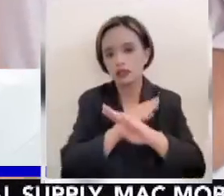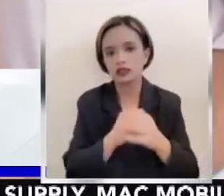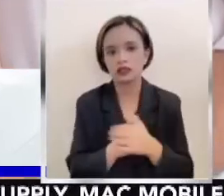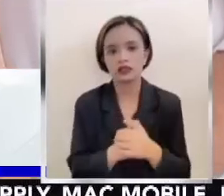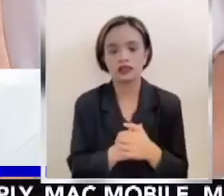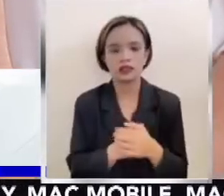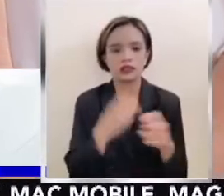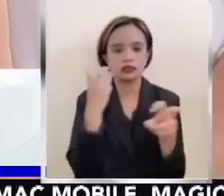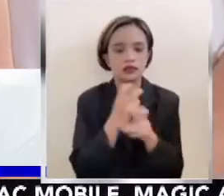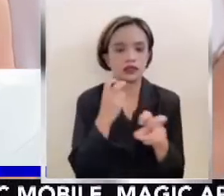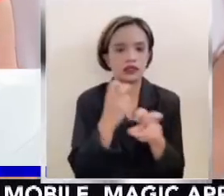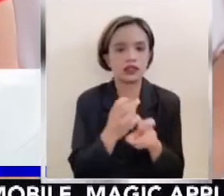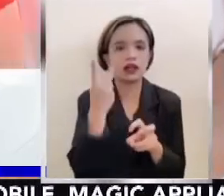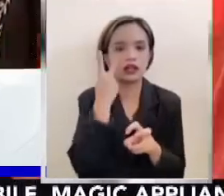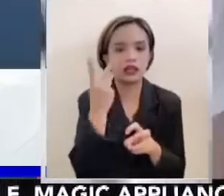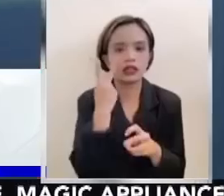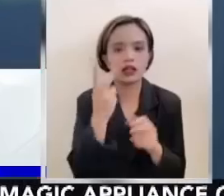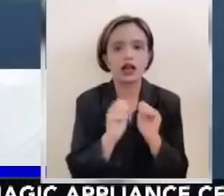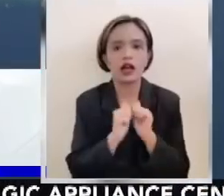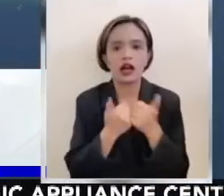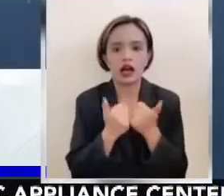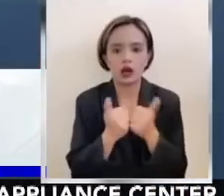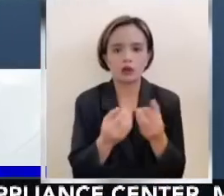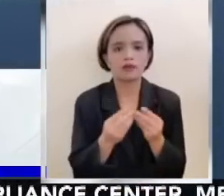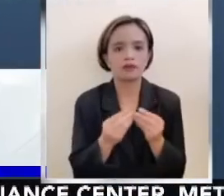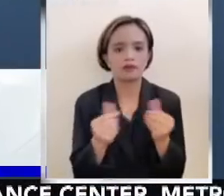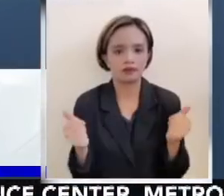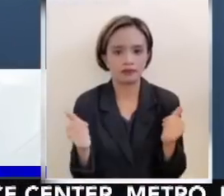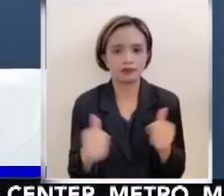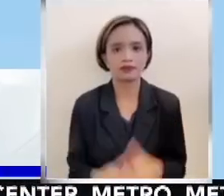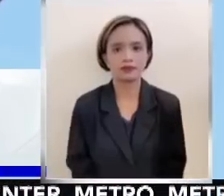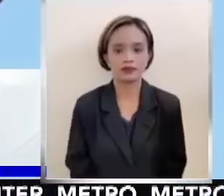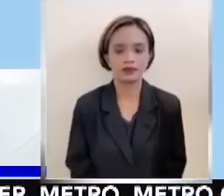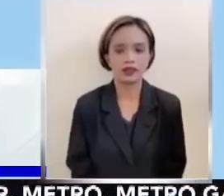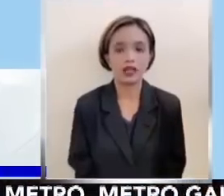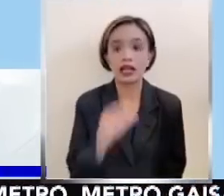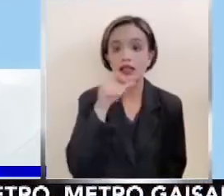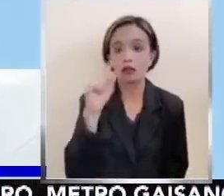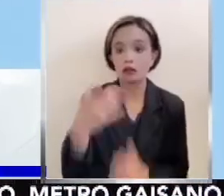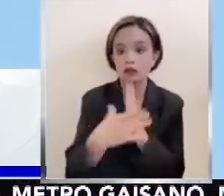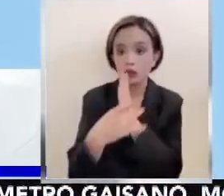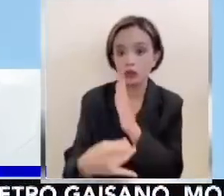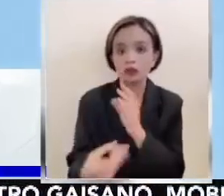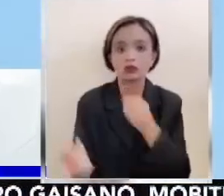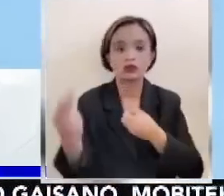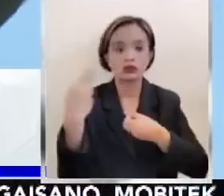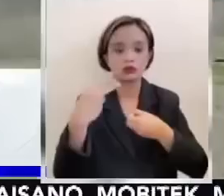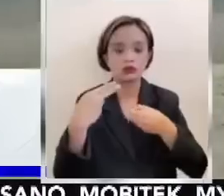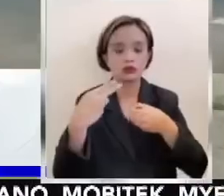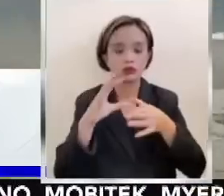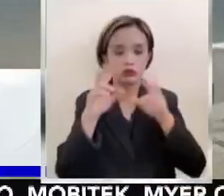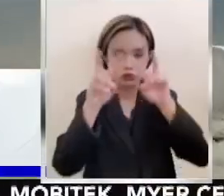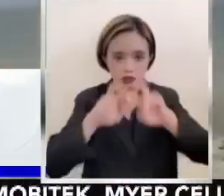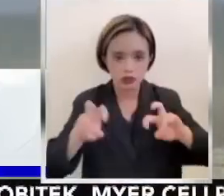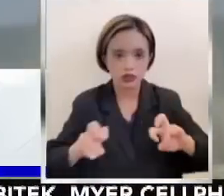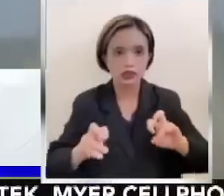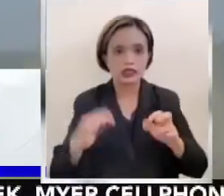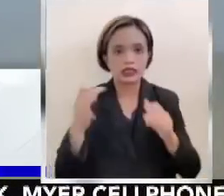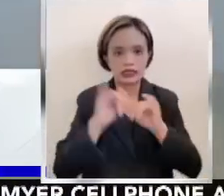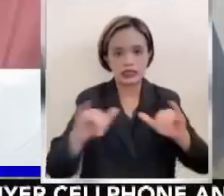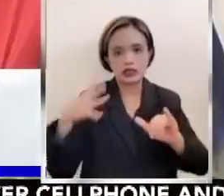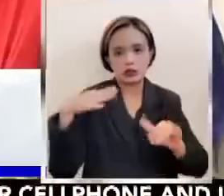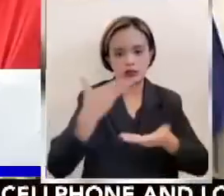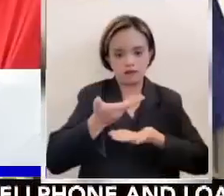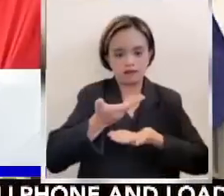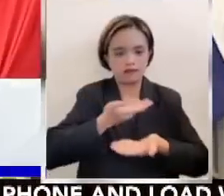makita kung paano natin aayusin yun. Bukod sa oil exploration, sinabi rin ni Pangulong Marcos na under negotiation and evolution